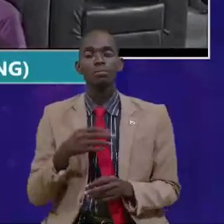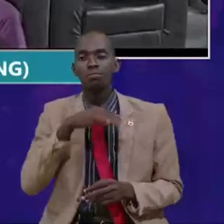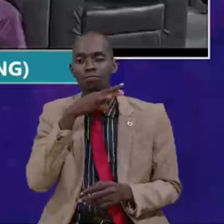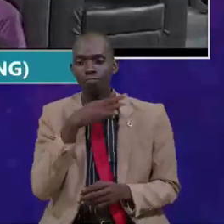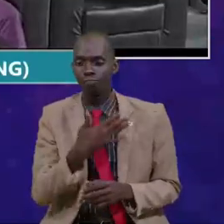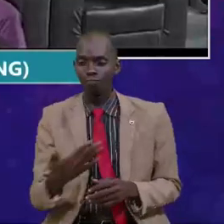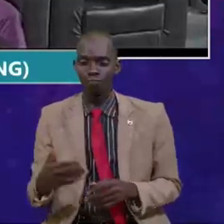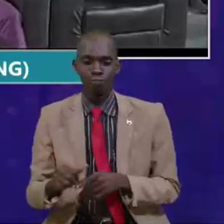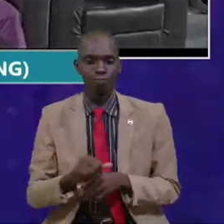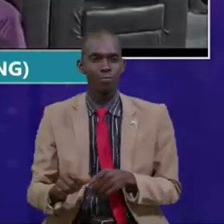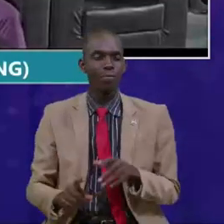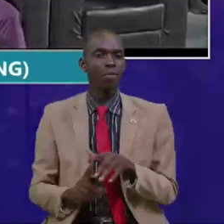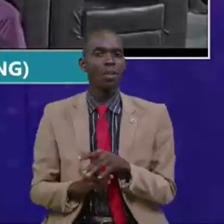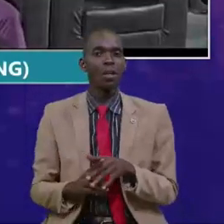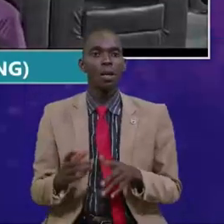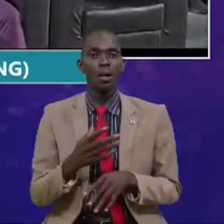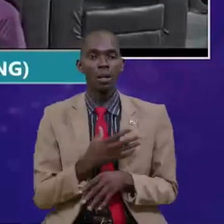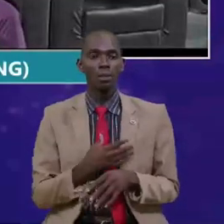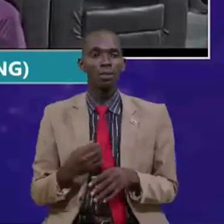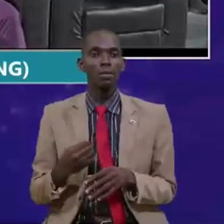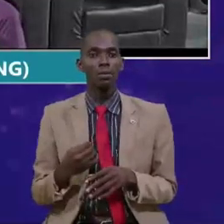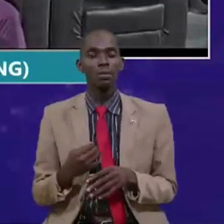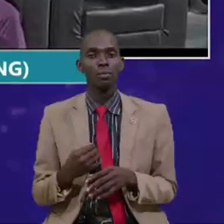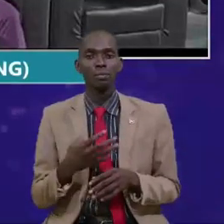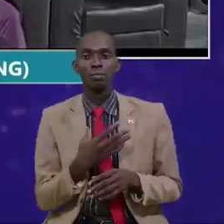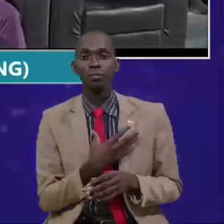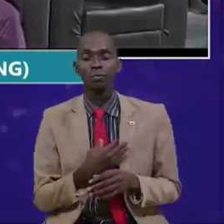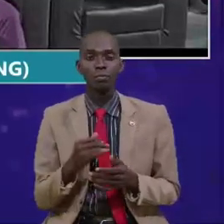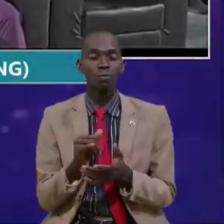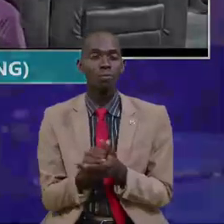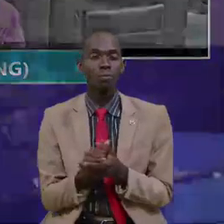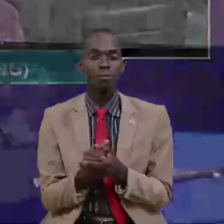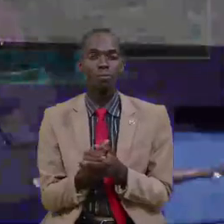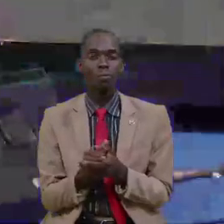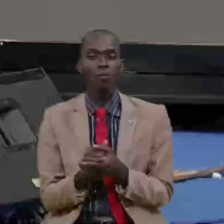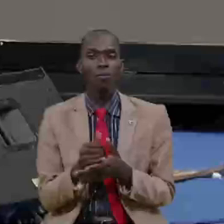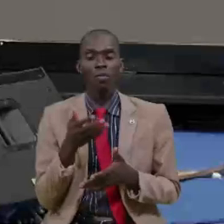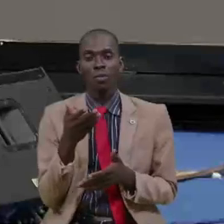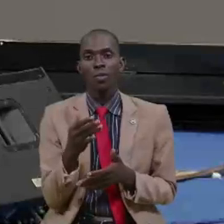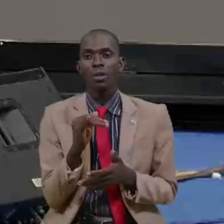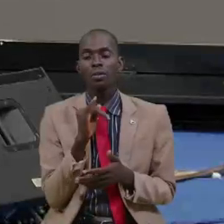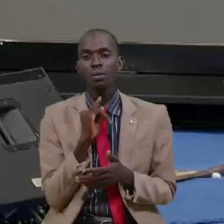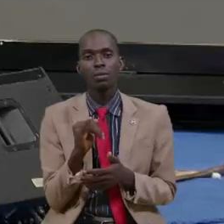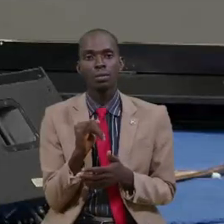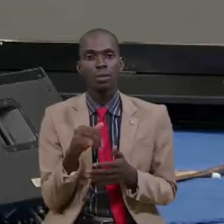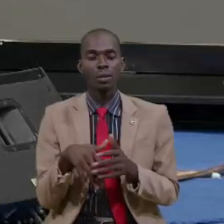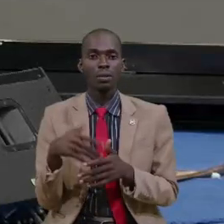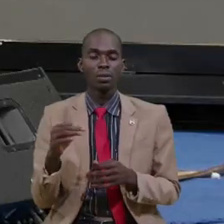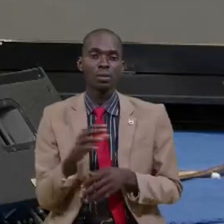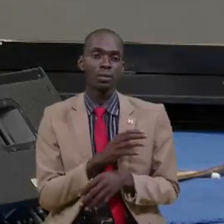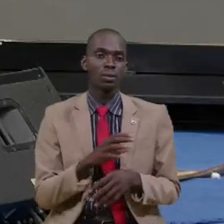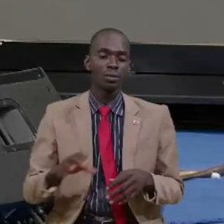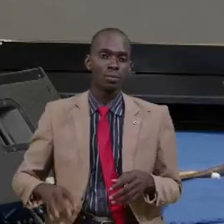tombe, la corruption est venue naturellement. C'est comme ça que ça arrive. Sans Christ là-bas, hors de